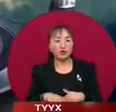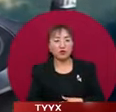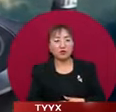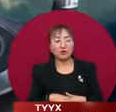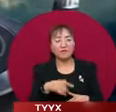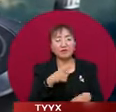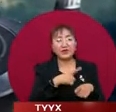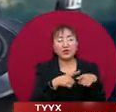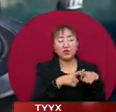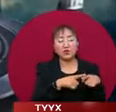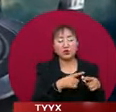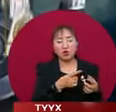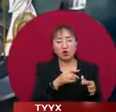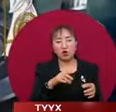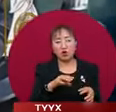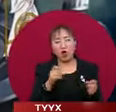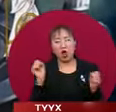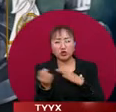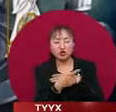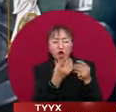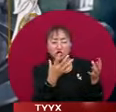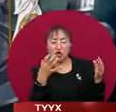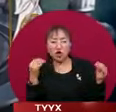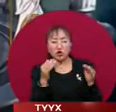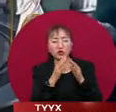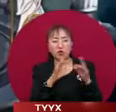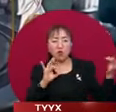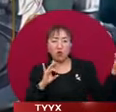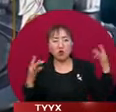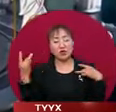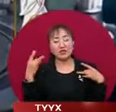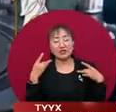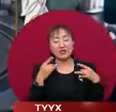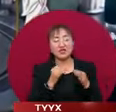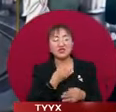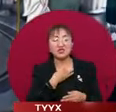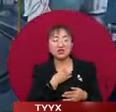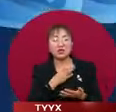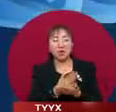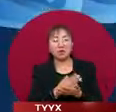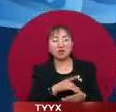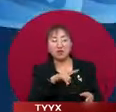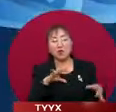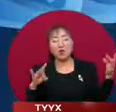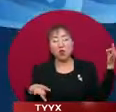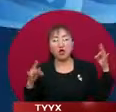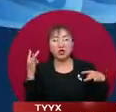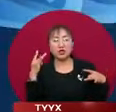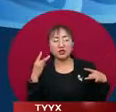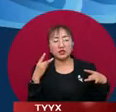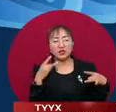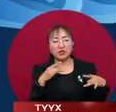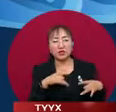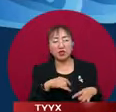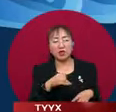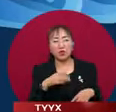гэсэн онцлогтой олон бурхтыг шүтдэг байсан. Тэд бурхтыг хүн төрхтэй өгшгүй мөх амьдртад хүч чадалтай гэж үздэг. Аянг